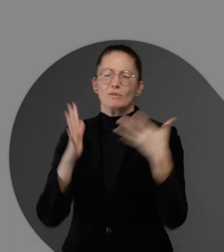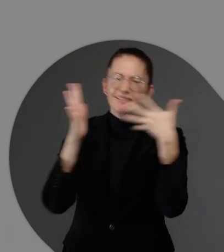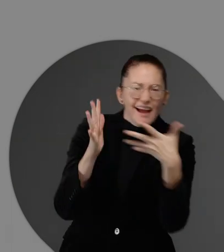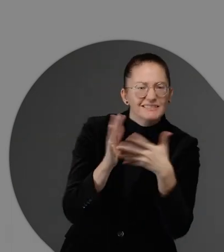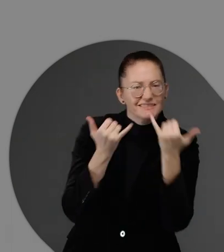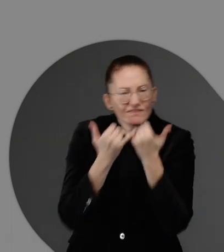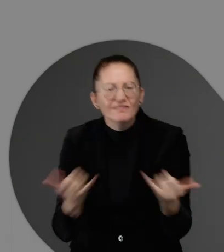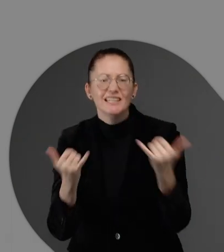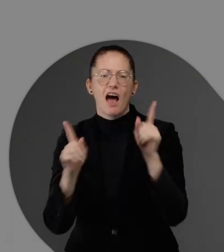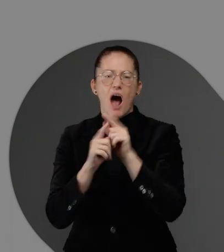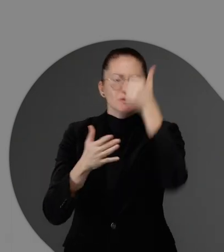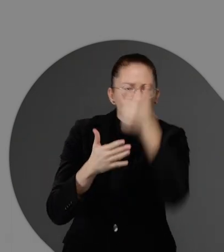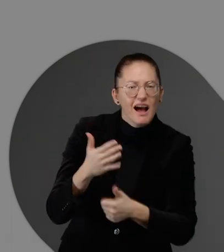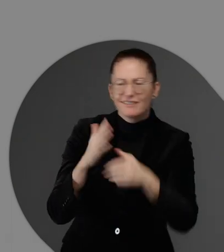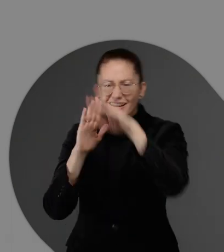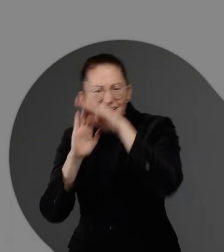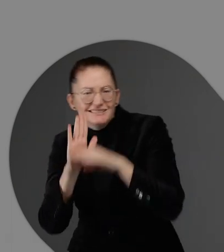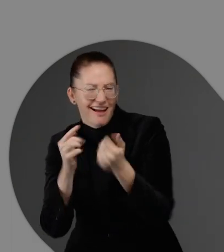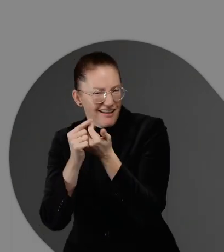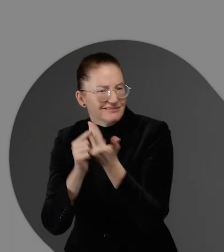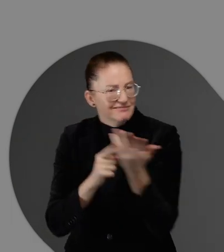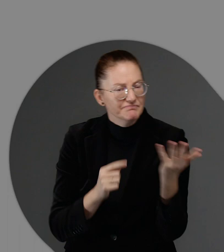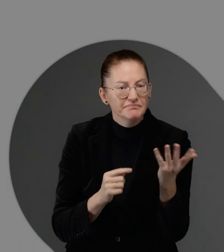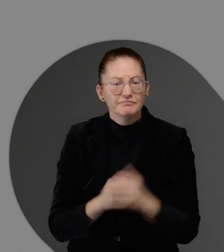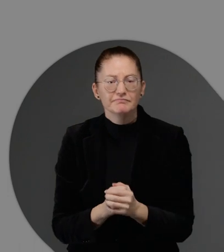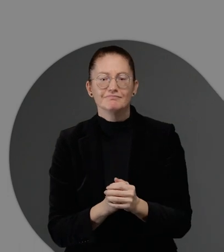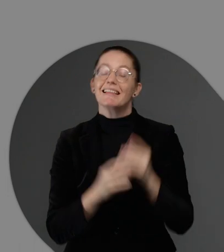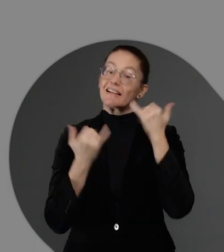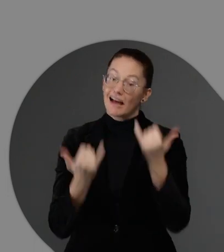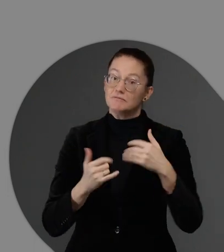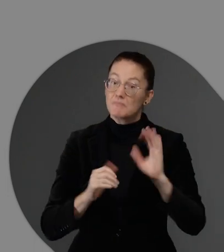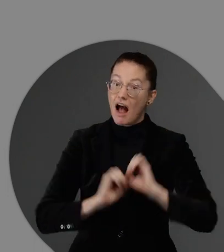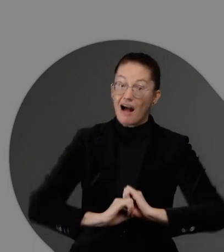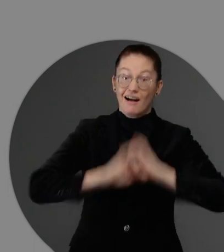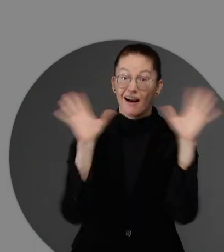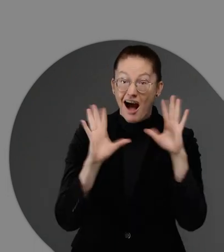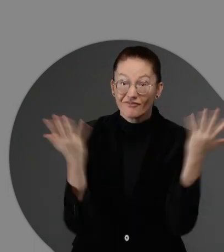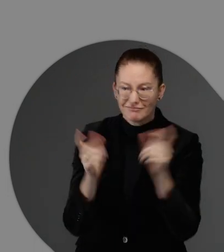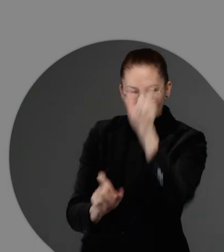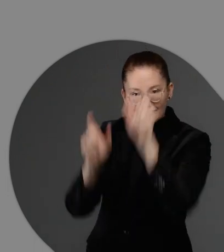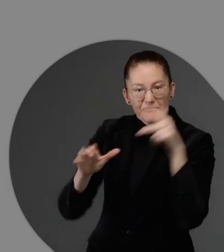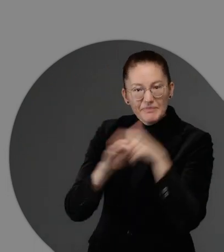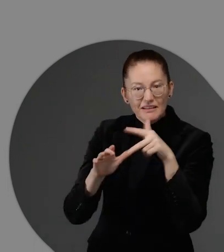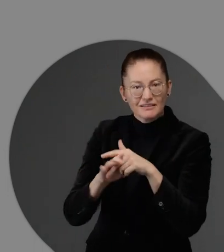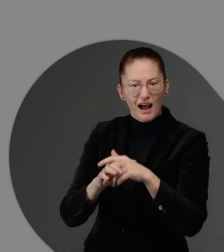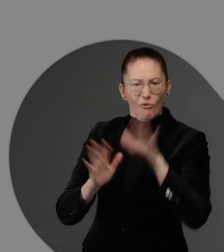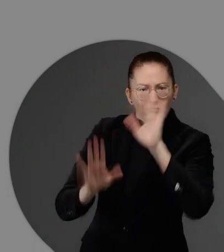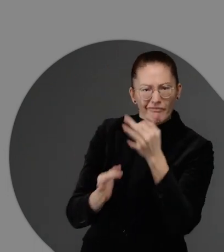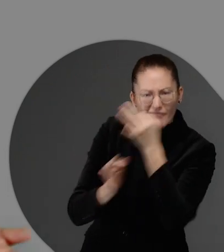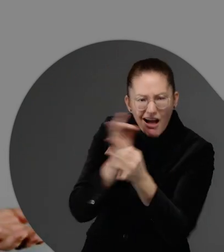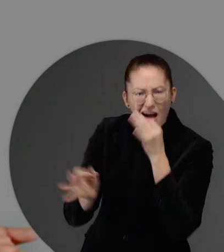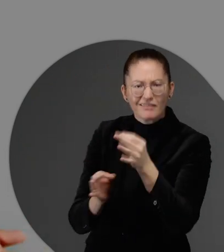die vorhandenen Standards und die gesetzlichen Grundlagen. Am klarsten wird das Thema aber, wenn wir Menschen mit Behinderungen einfach fragen, wie